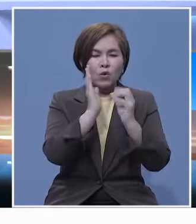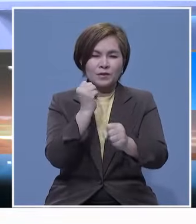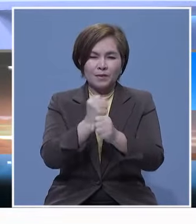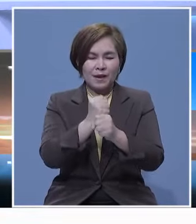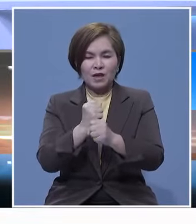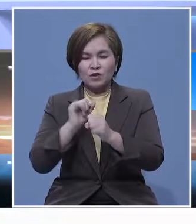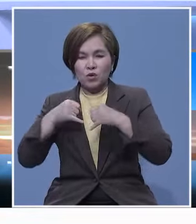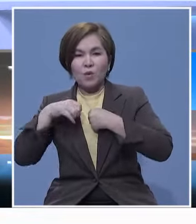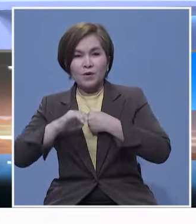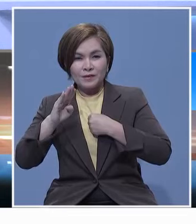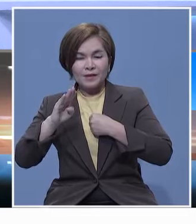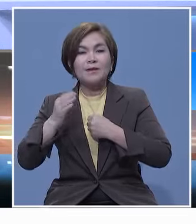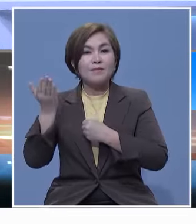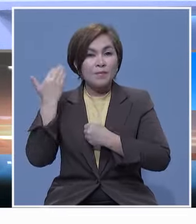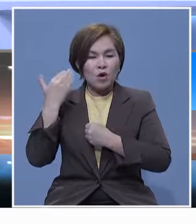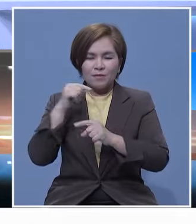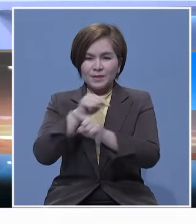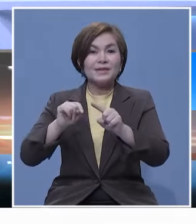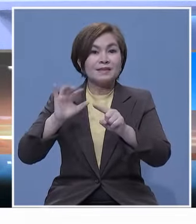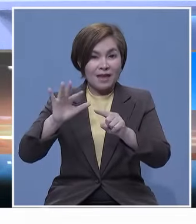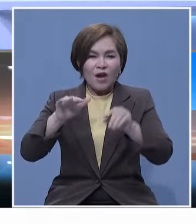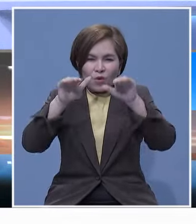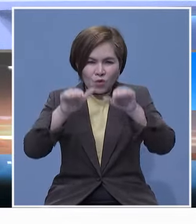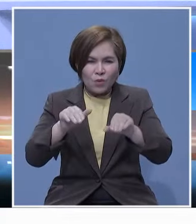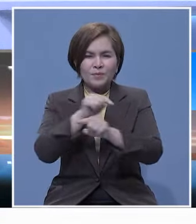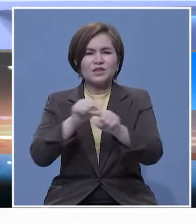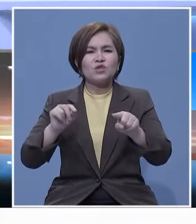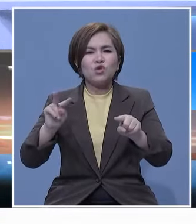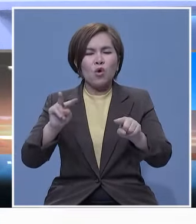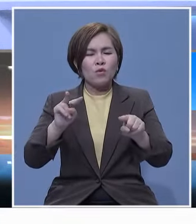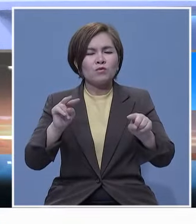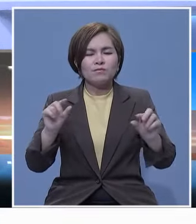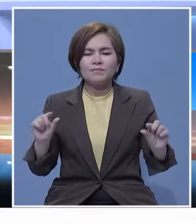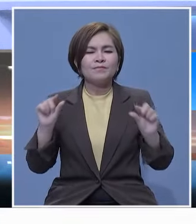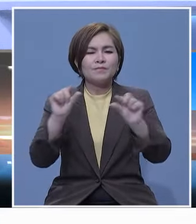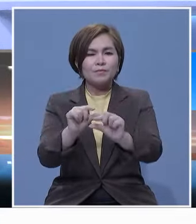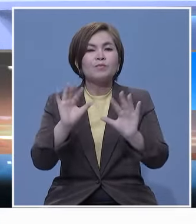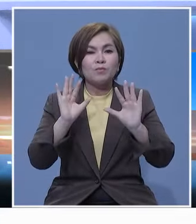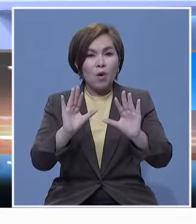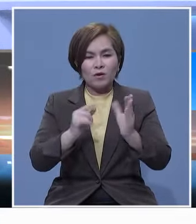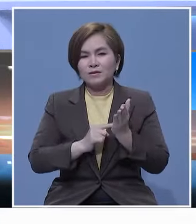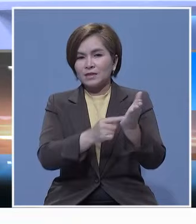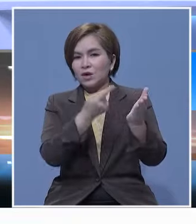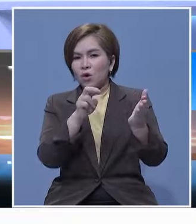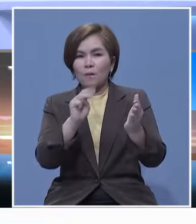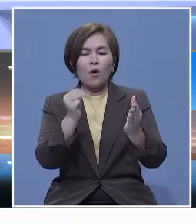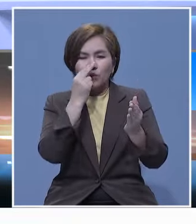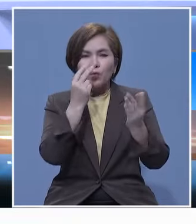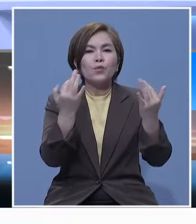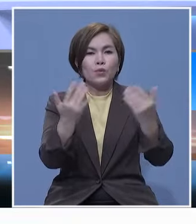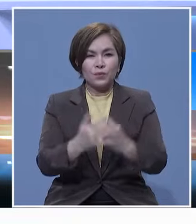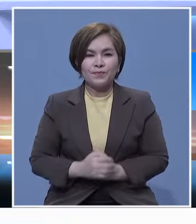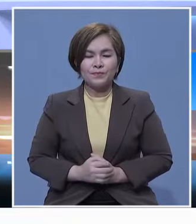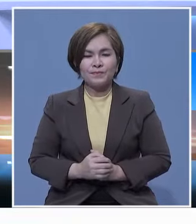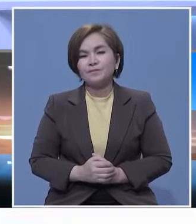ลูกจ้างจากฝ่ายละ 5%เหลือฝ่ายละ 2%นะครับบอกว่าจะเสนอครมเร็วๆนี้นะครับท่านผู้